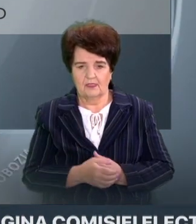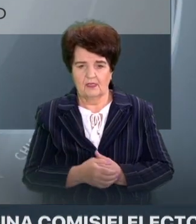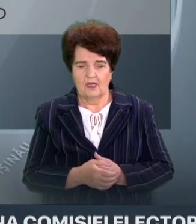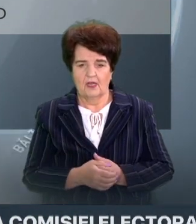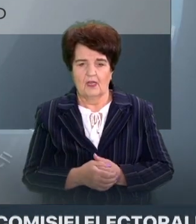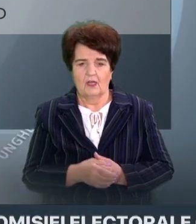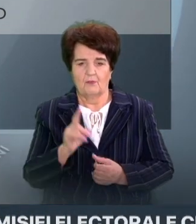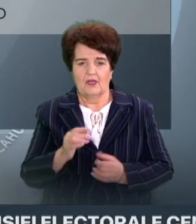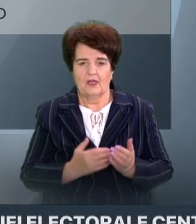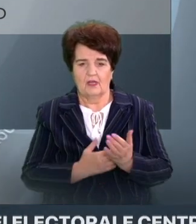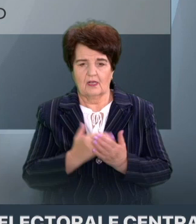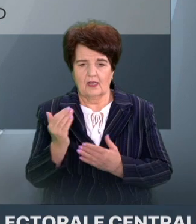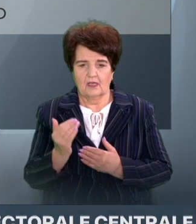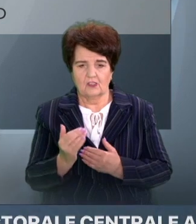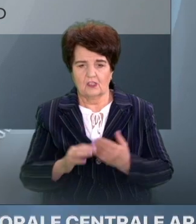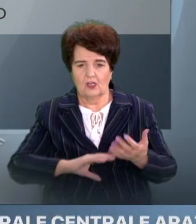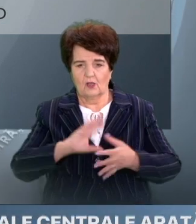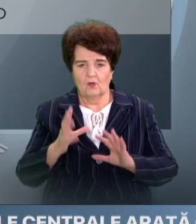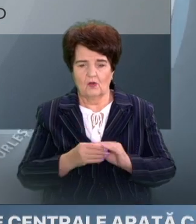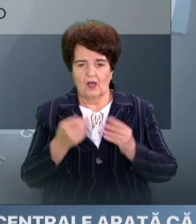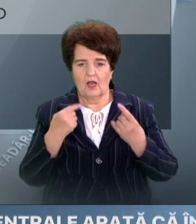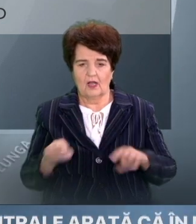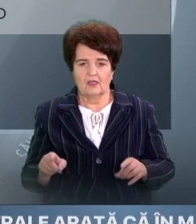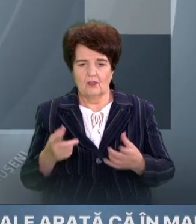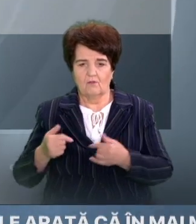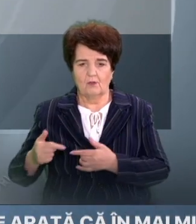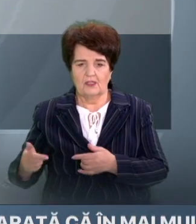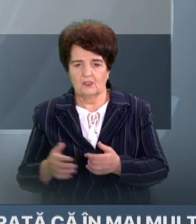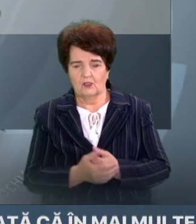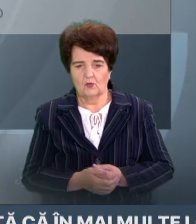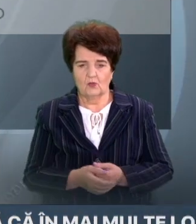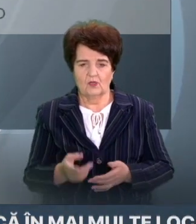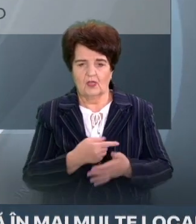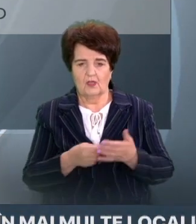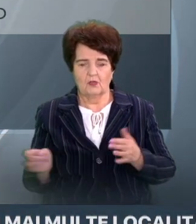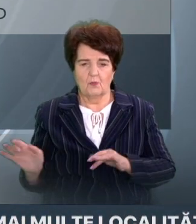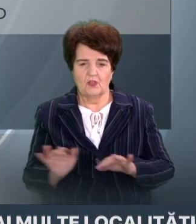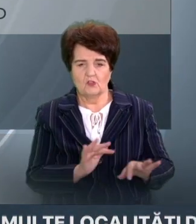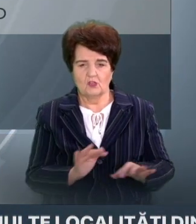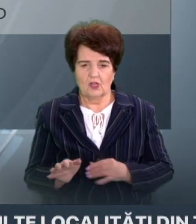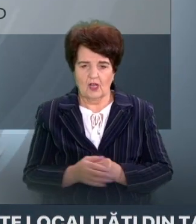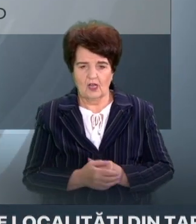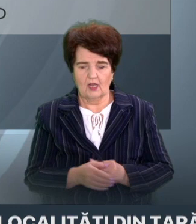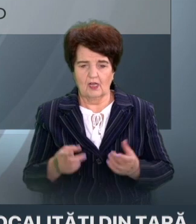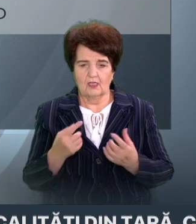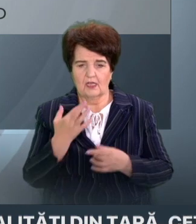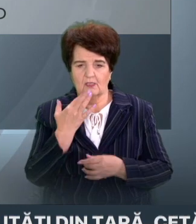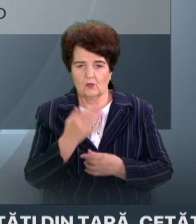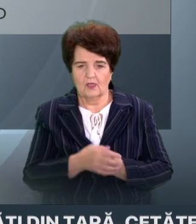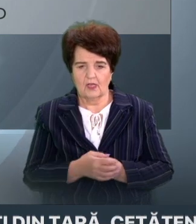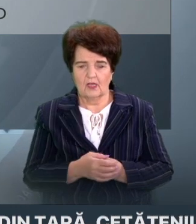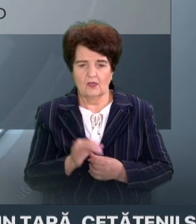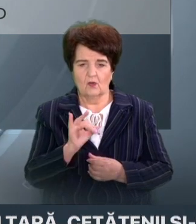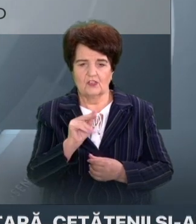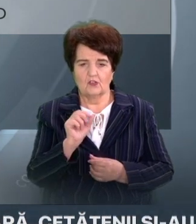fondul creșterii scorului altor formațiuni. Așa cum ați menționat, avem Mișcarea Alternativa Națională a primarului Ion